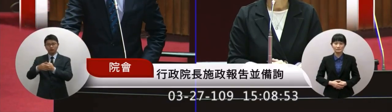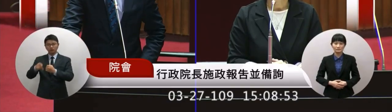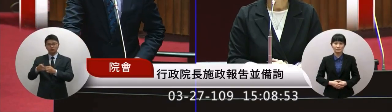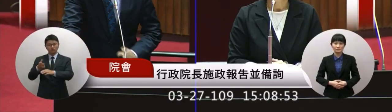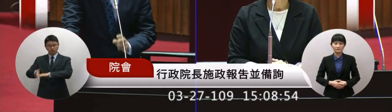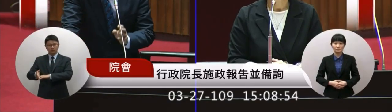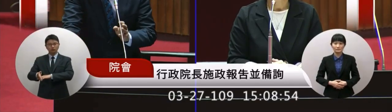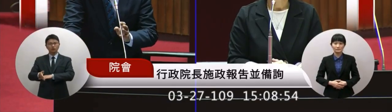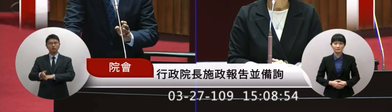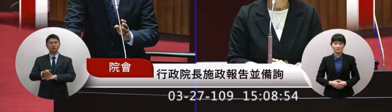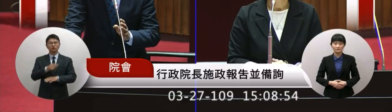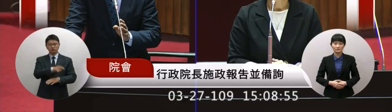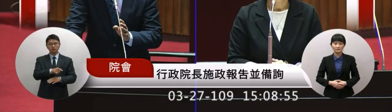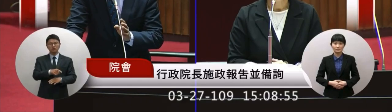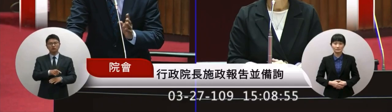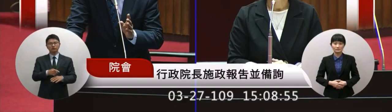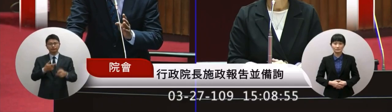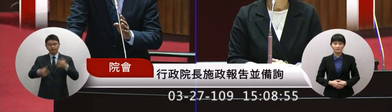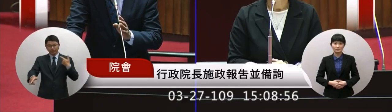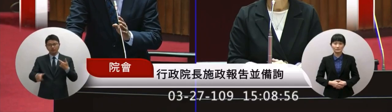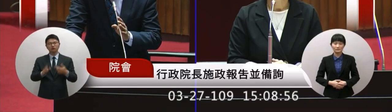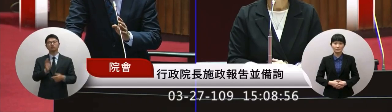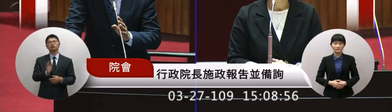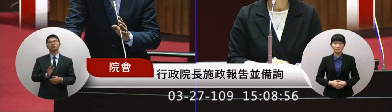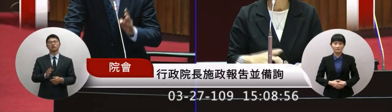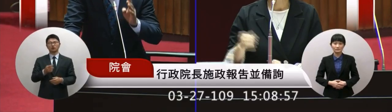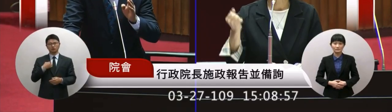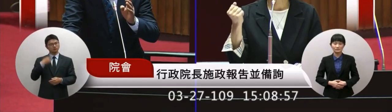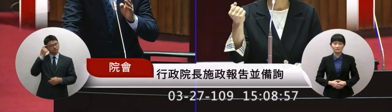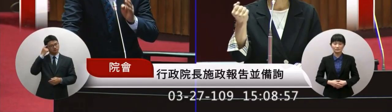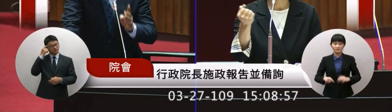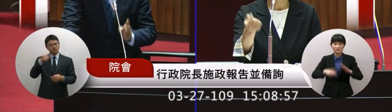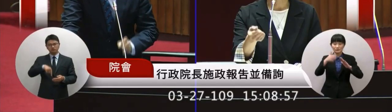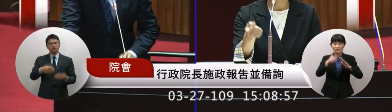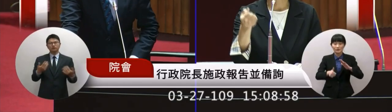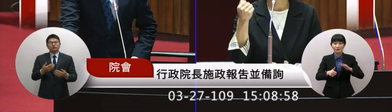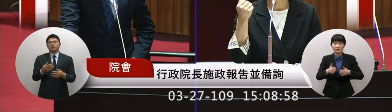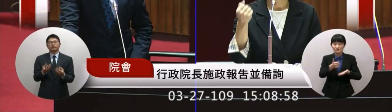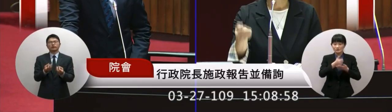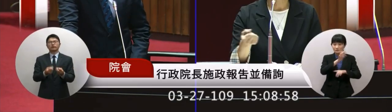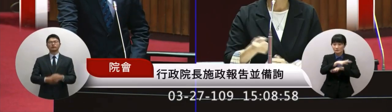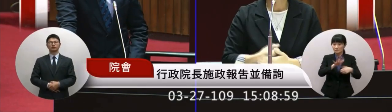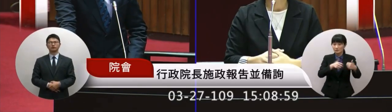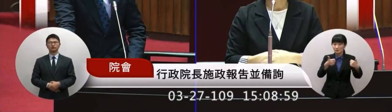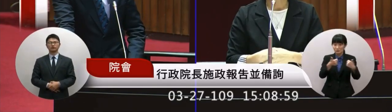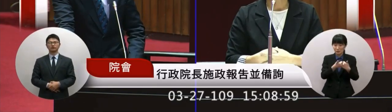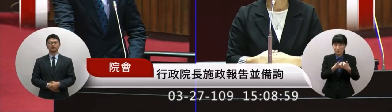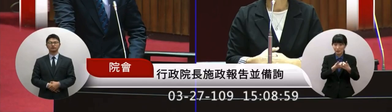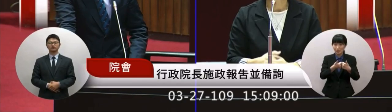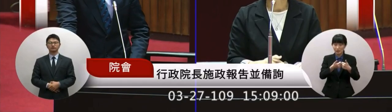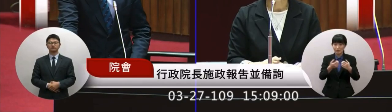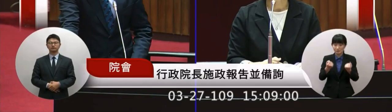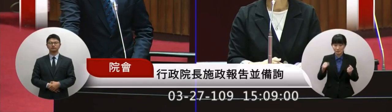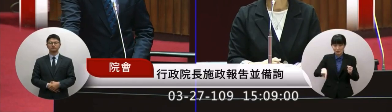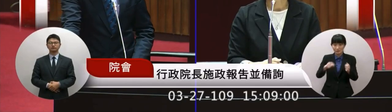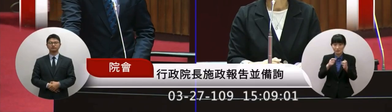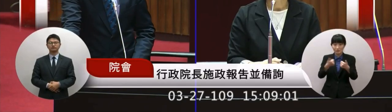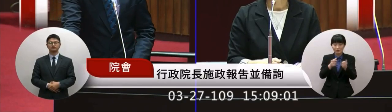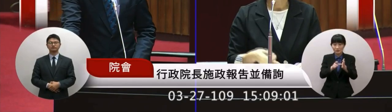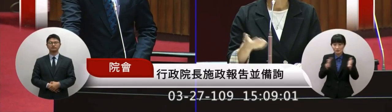执行上的这个不一致，那我想这个都不会有问题。 院长可不可以请农委会这个会期赶快来提出